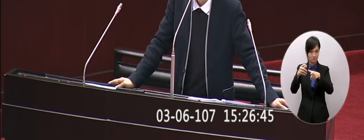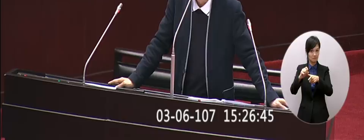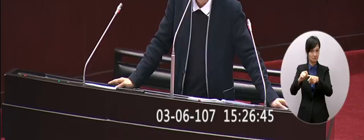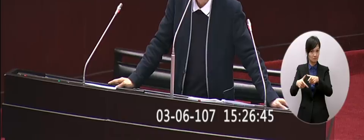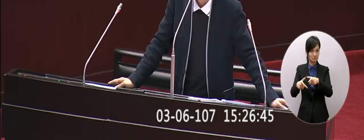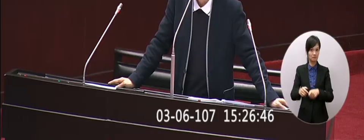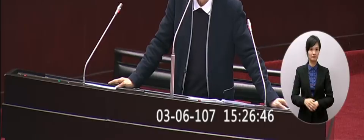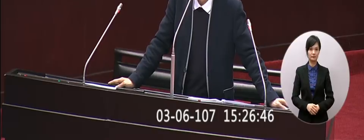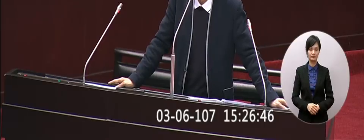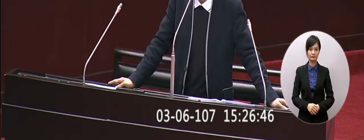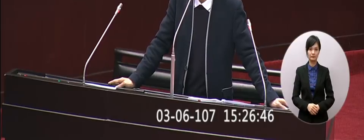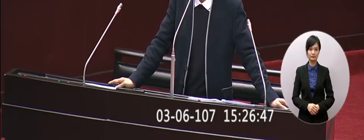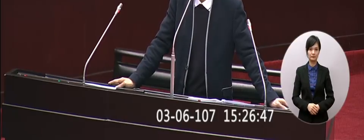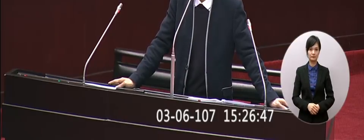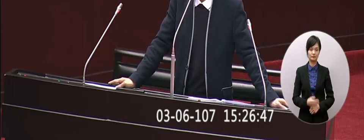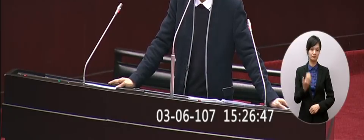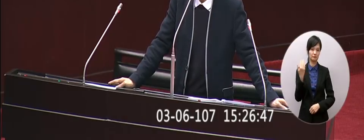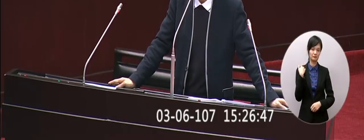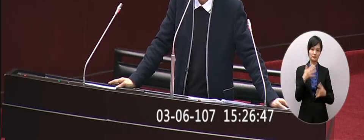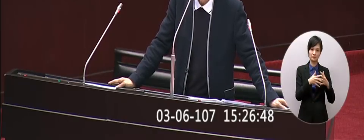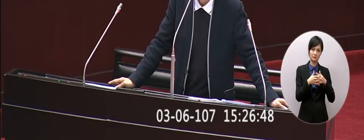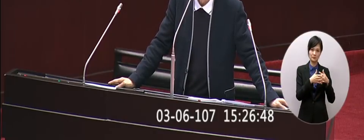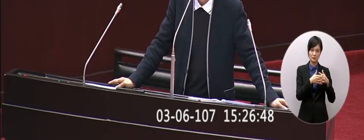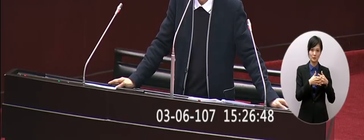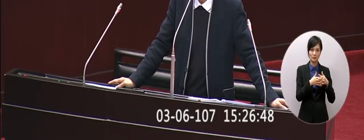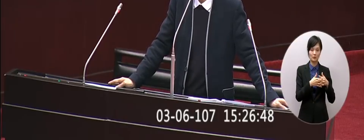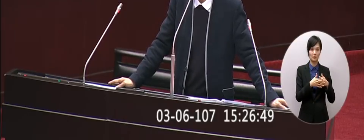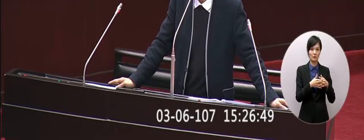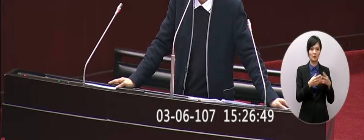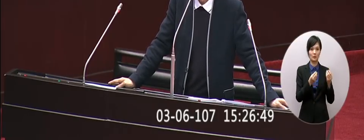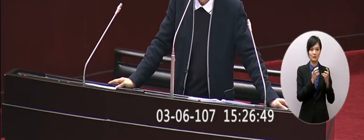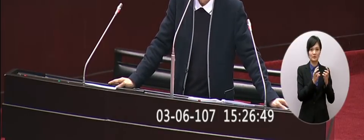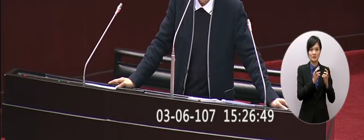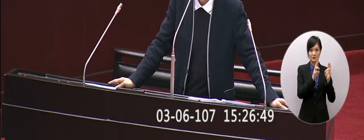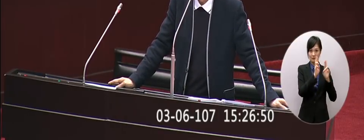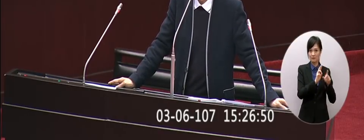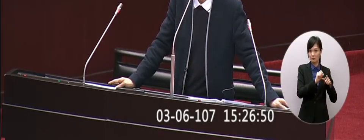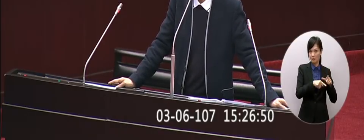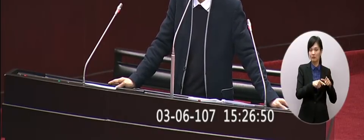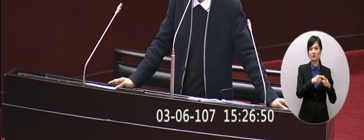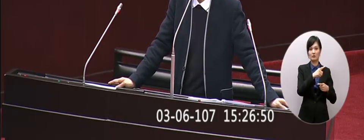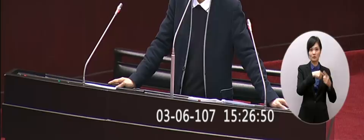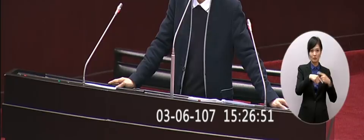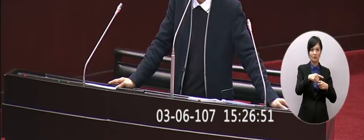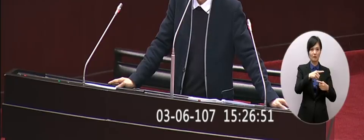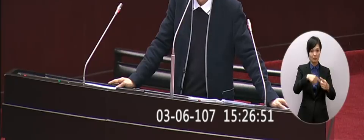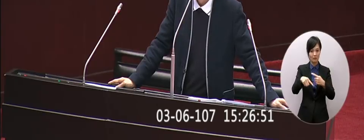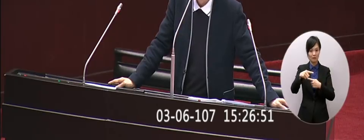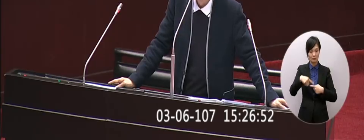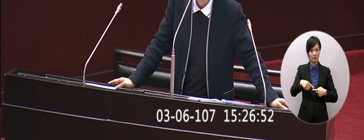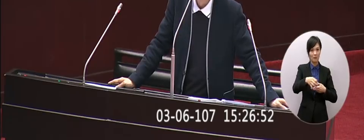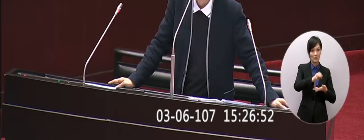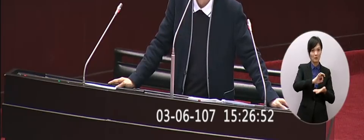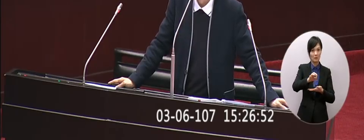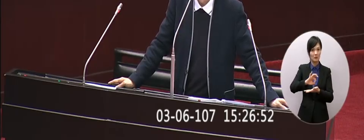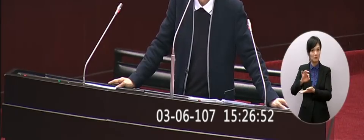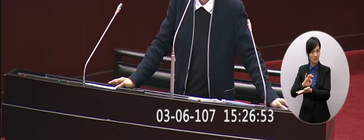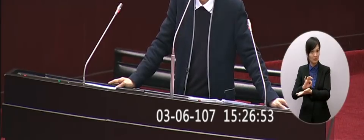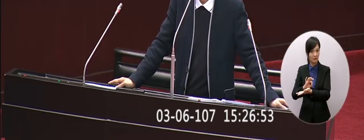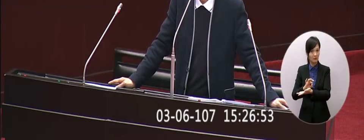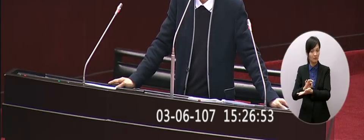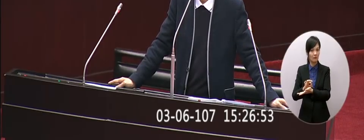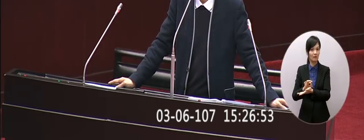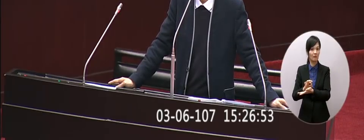从美国无线电公司再给奇异，再给汤姆森，再给弘毅。